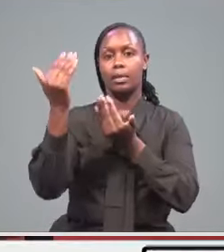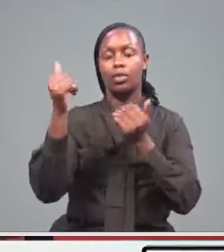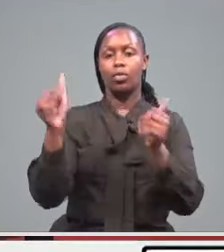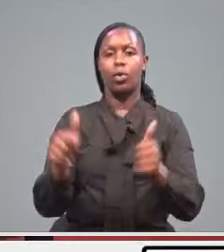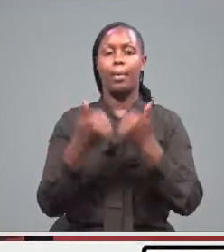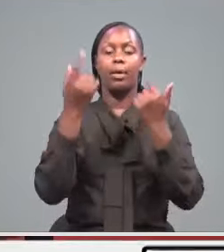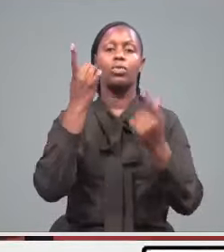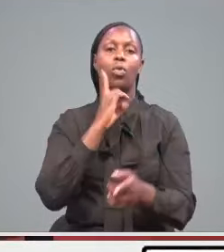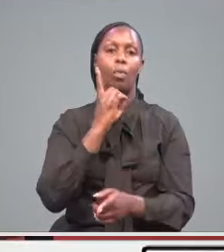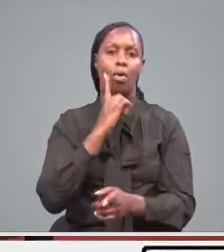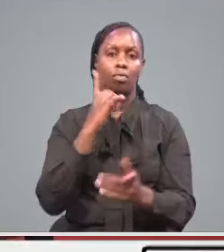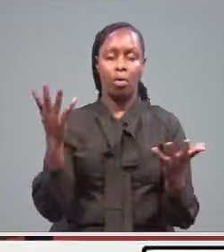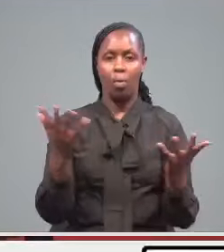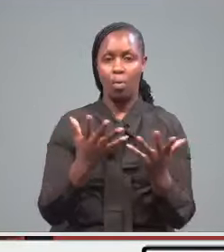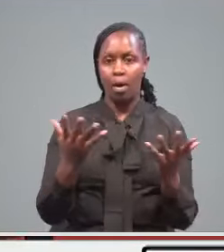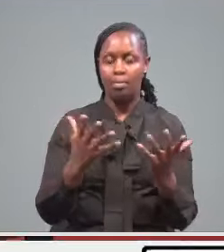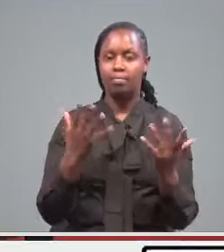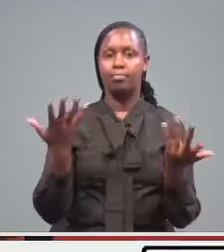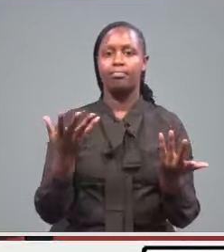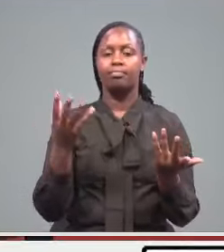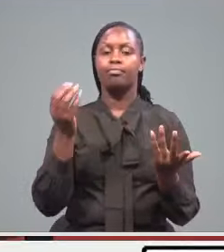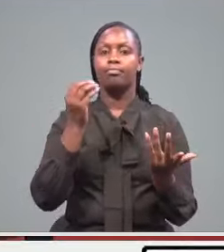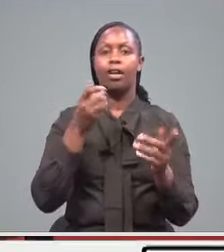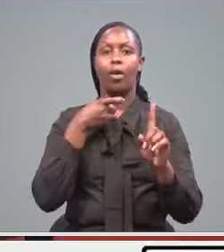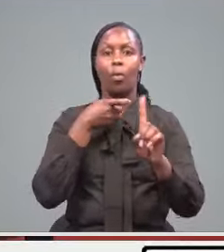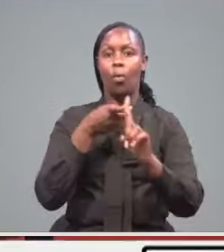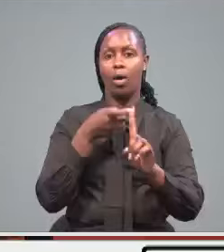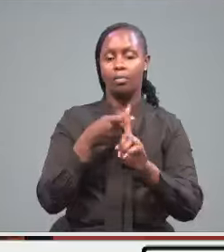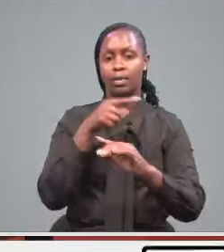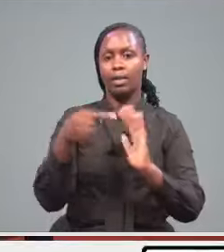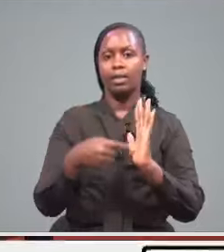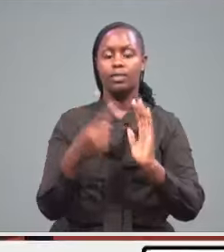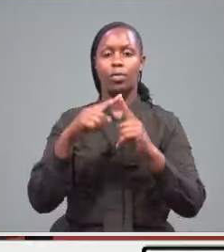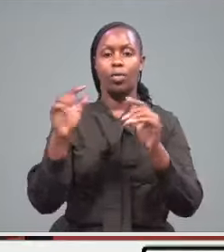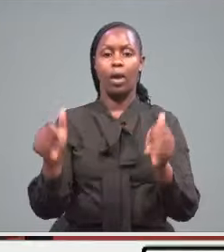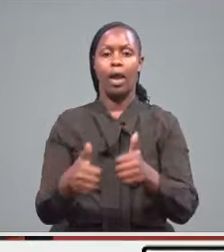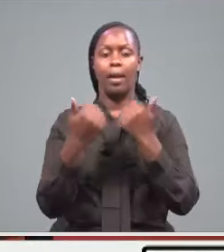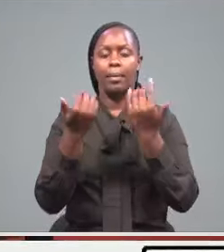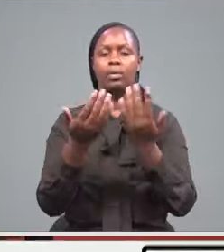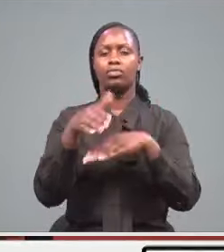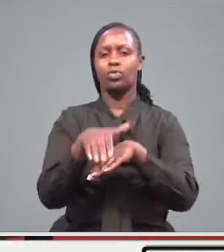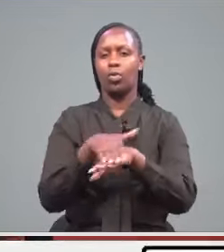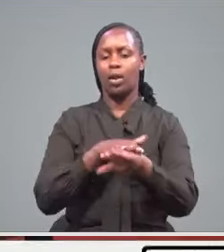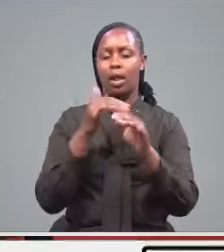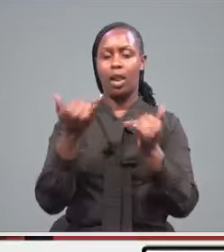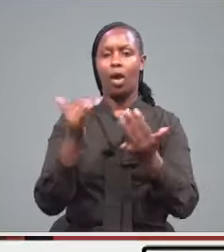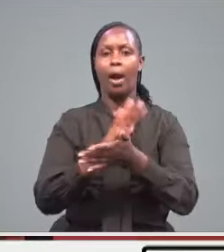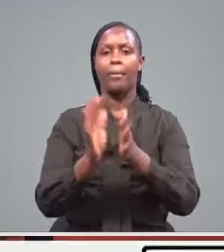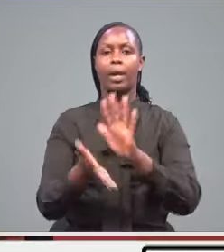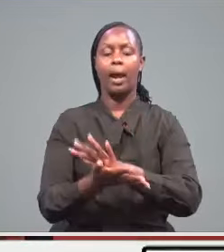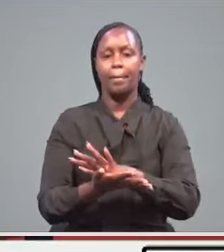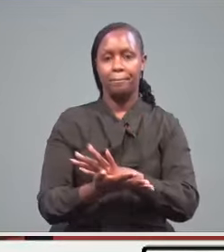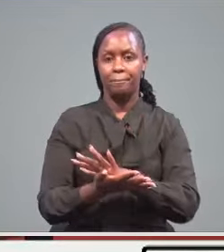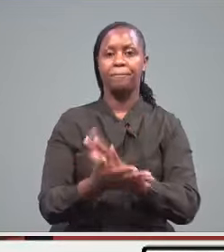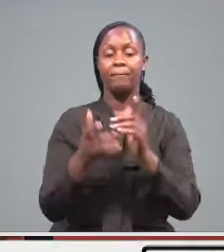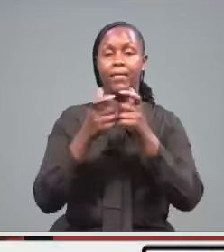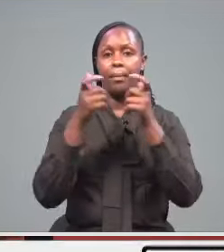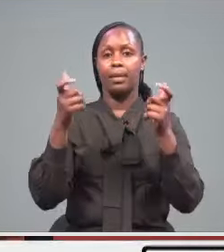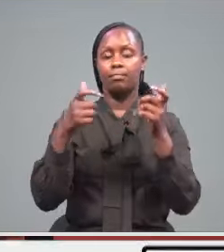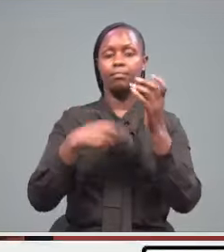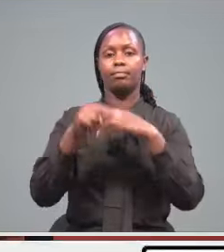hapo kesho mjini humo, na mji huo ulikuwa polepole mno, sasa umegeuka kuwa mji wenye shughuli